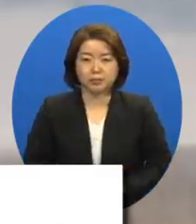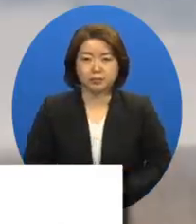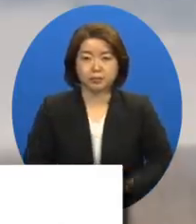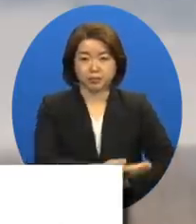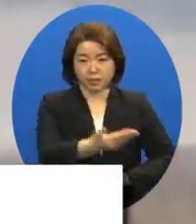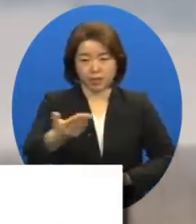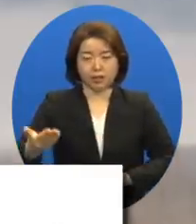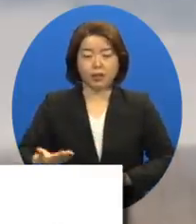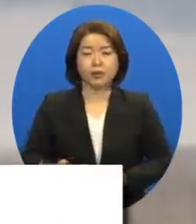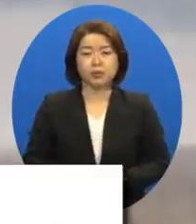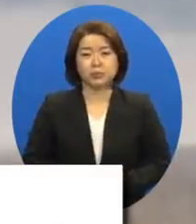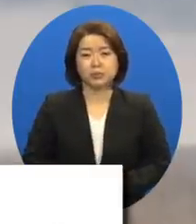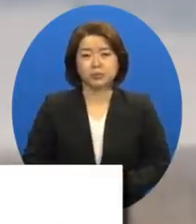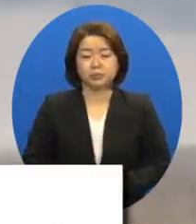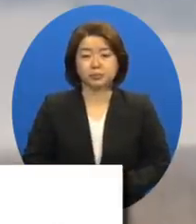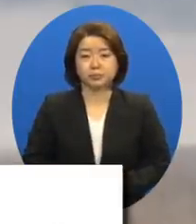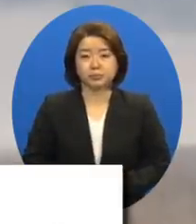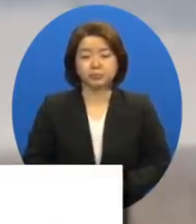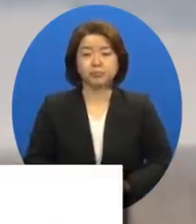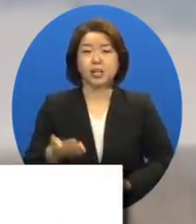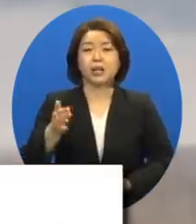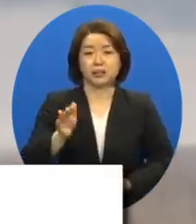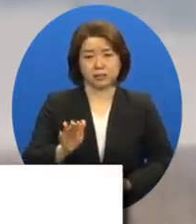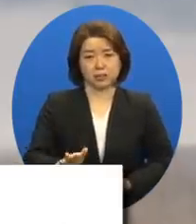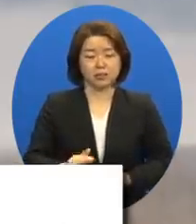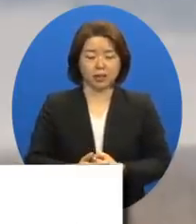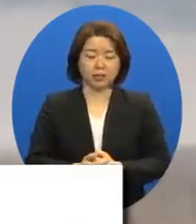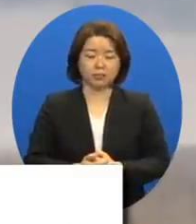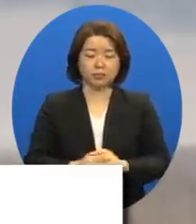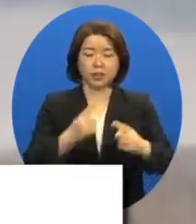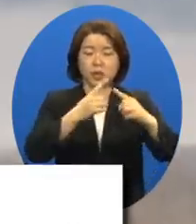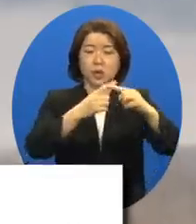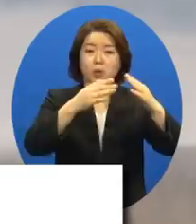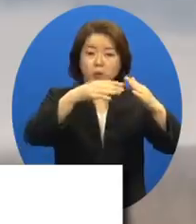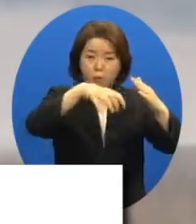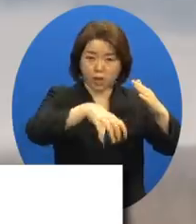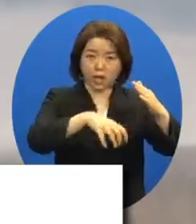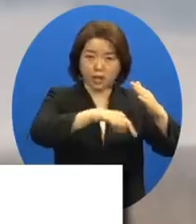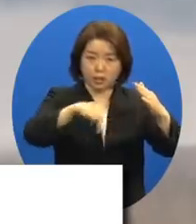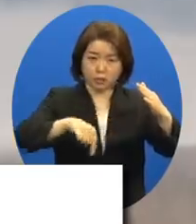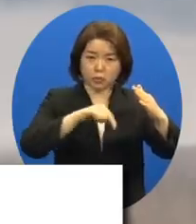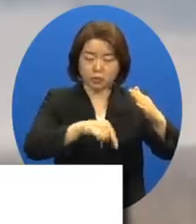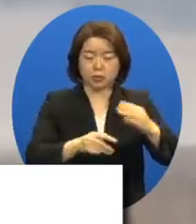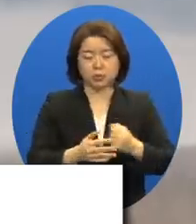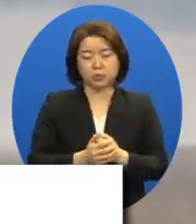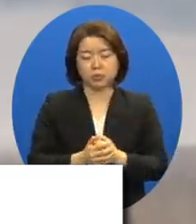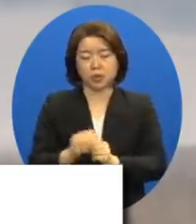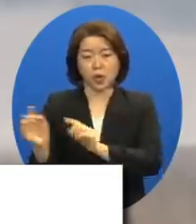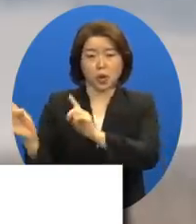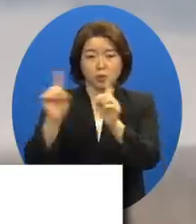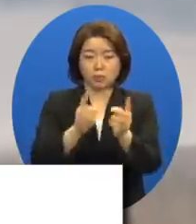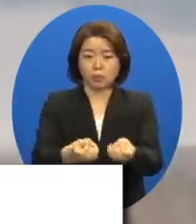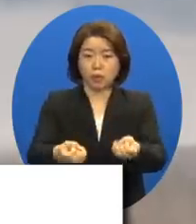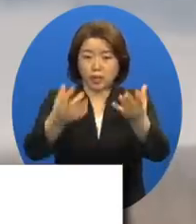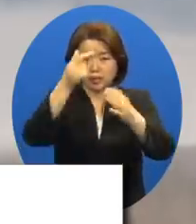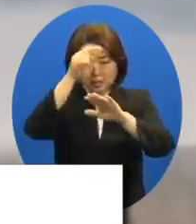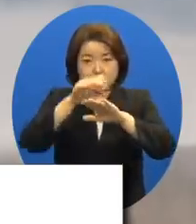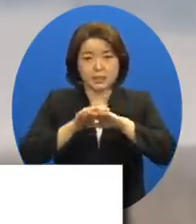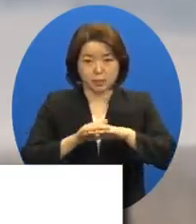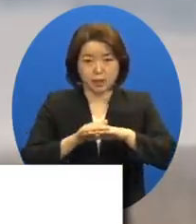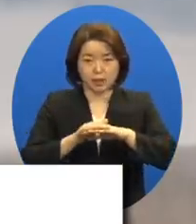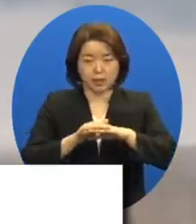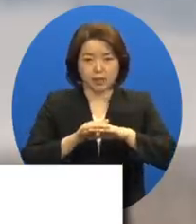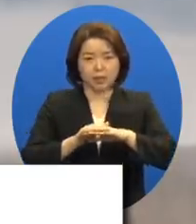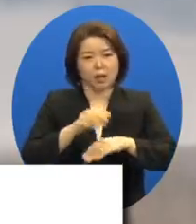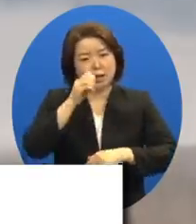여러분 그러나 교회 안에서 조차도 부활주일 예배 는 그 장